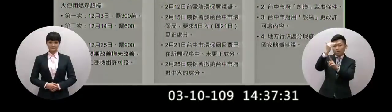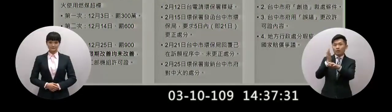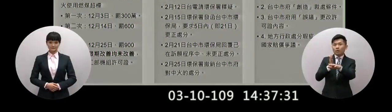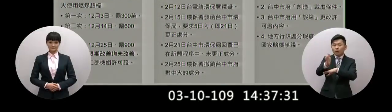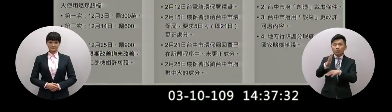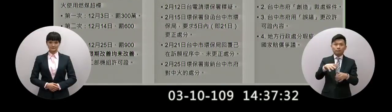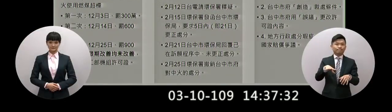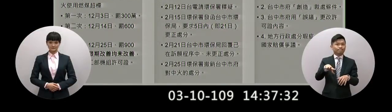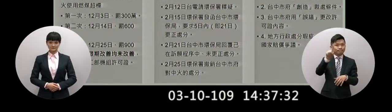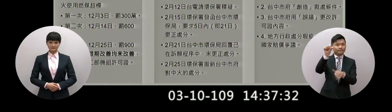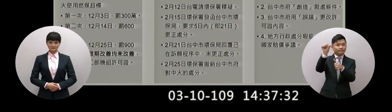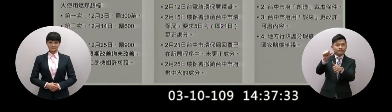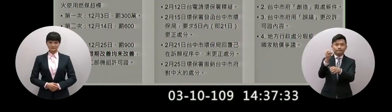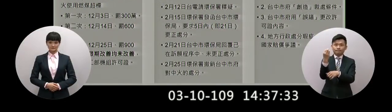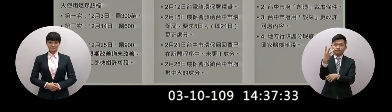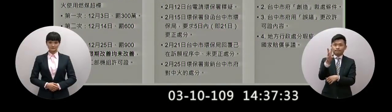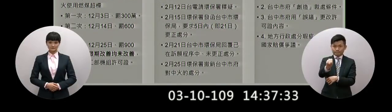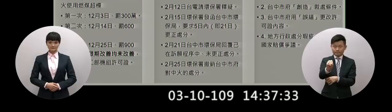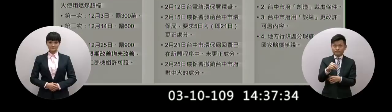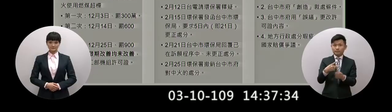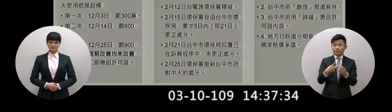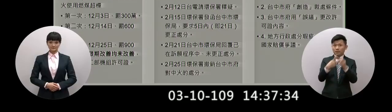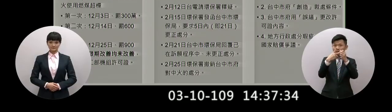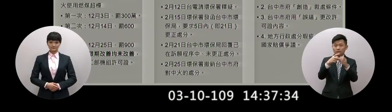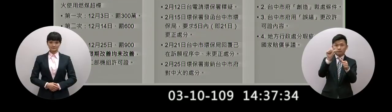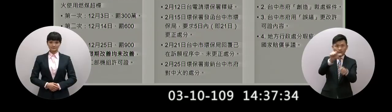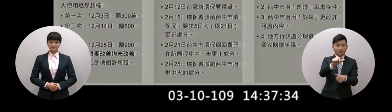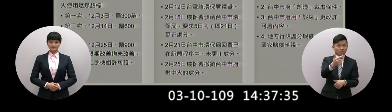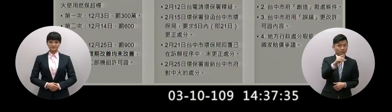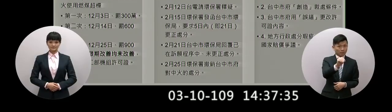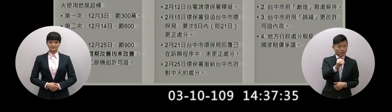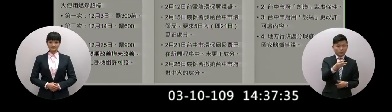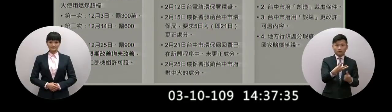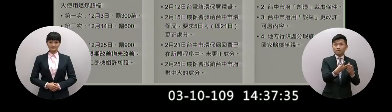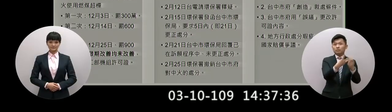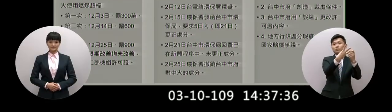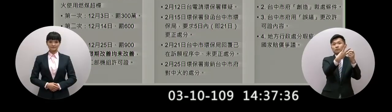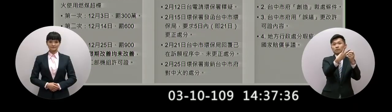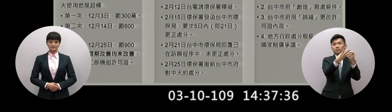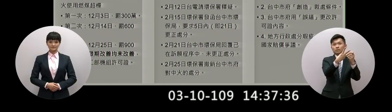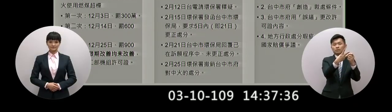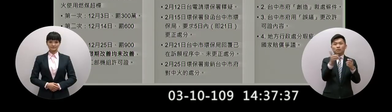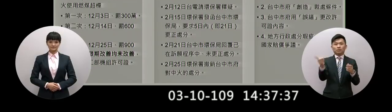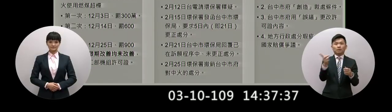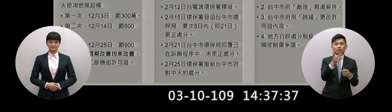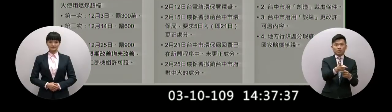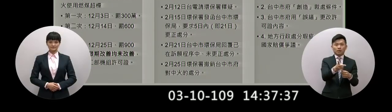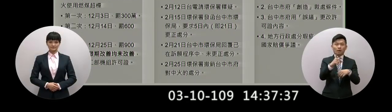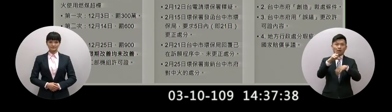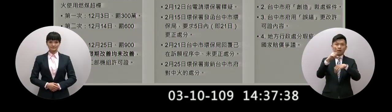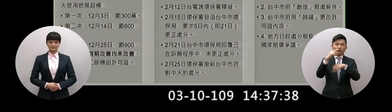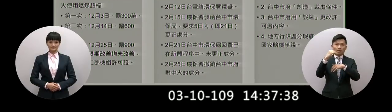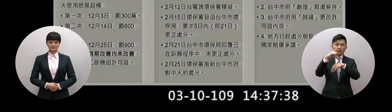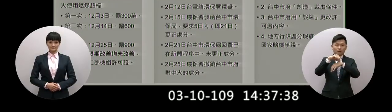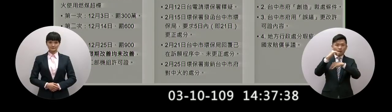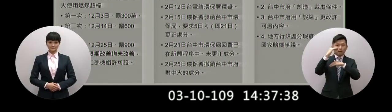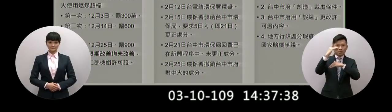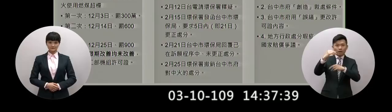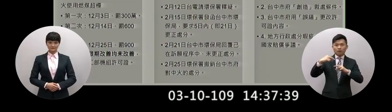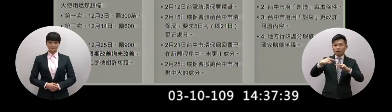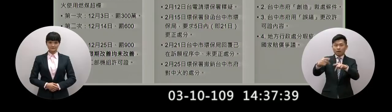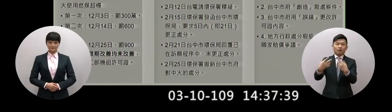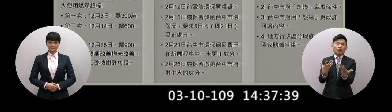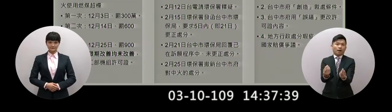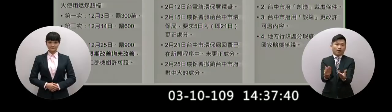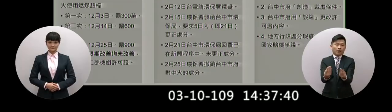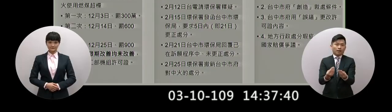罚300万，第二次罚600万，第三次因为两次的期限改善未改